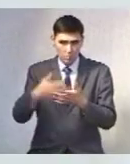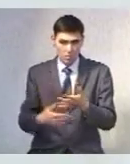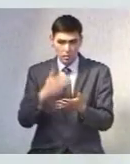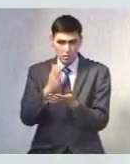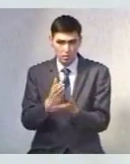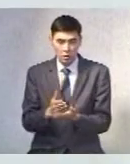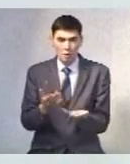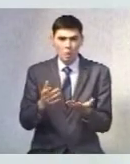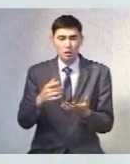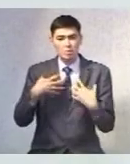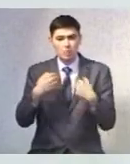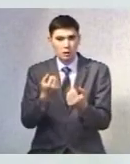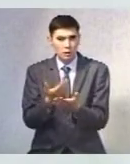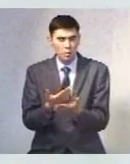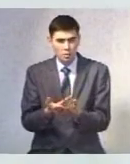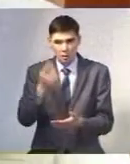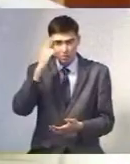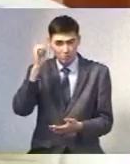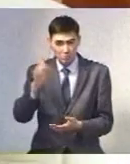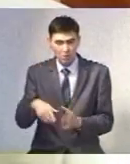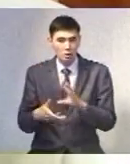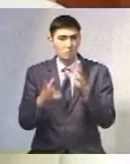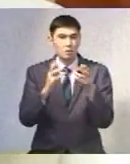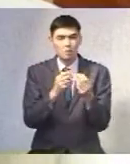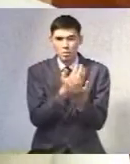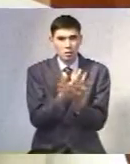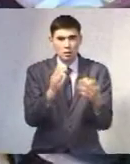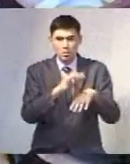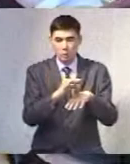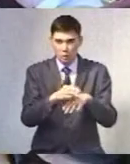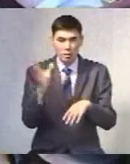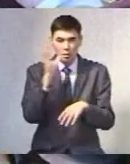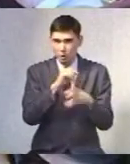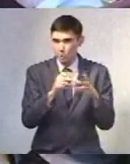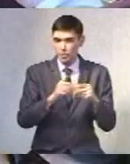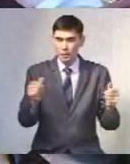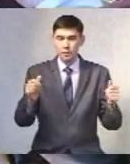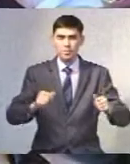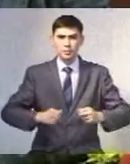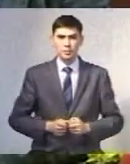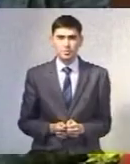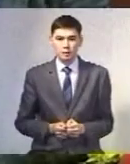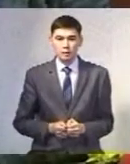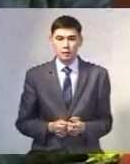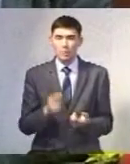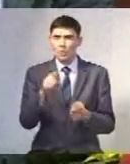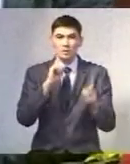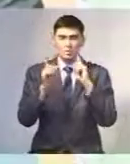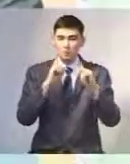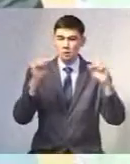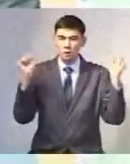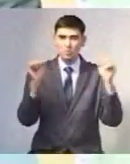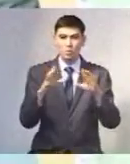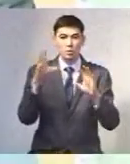что такое истинное здоровье, и поможет избавиться ему ото всех его болезней. В рамках конференции состоялись выступления более